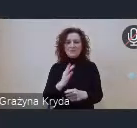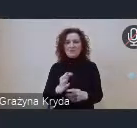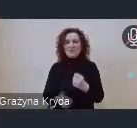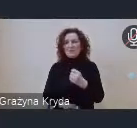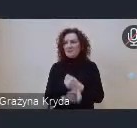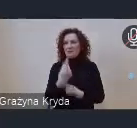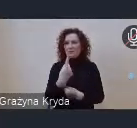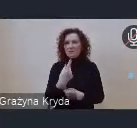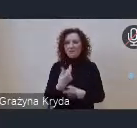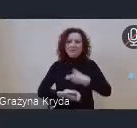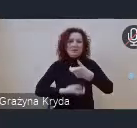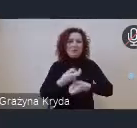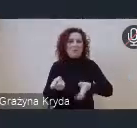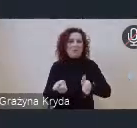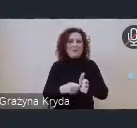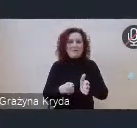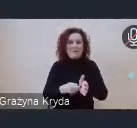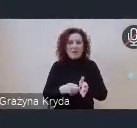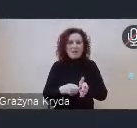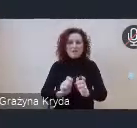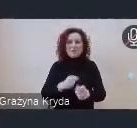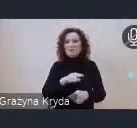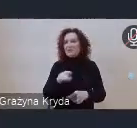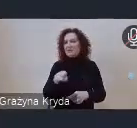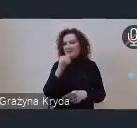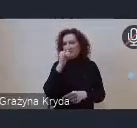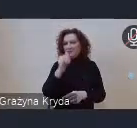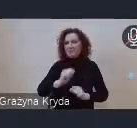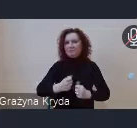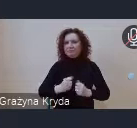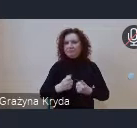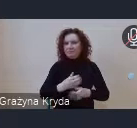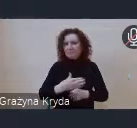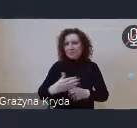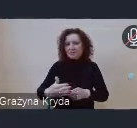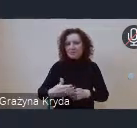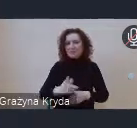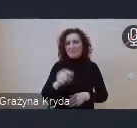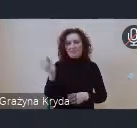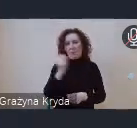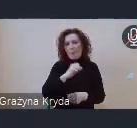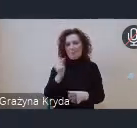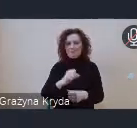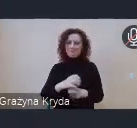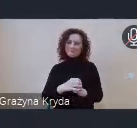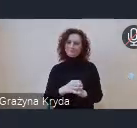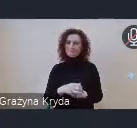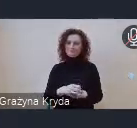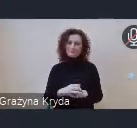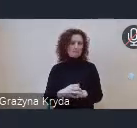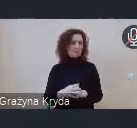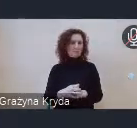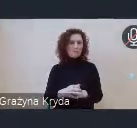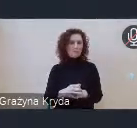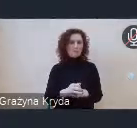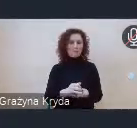stwarzał wymagań które zablokują wasze działania bo byłoby to po prostu głupie najzwyczajniej w świecie a zatem